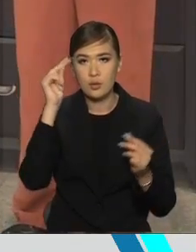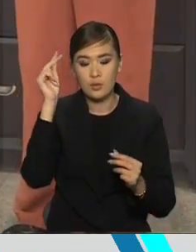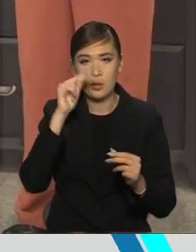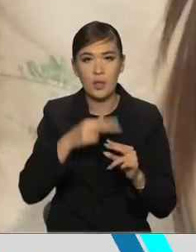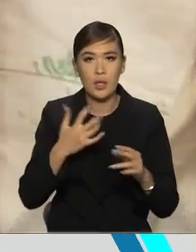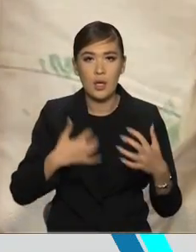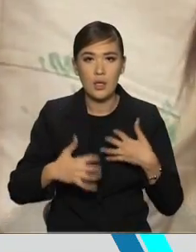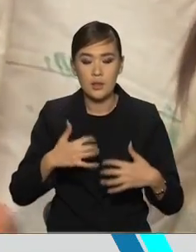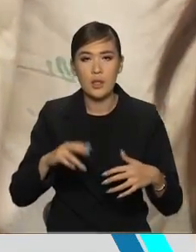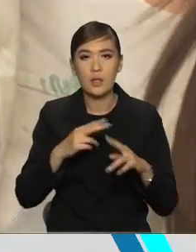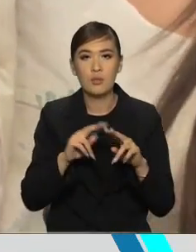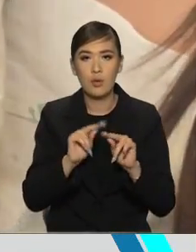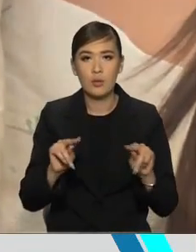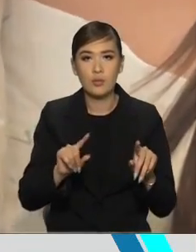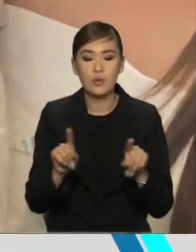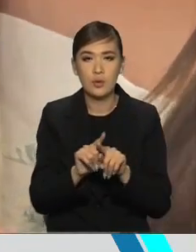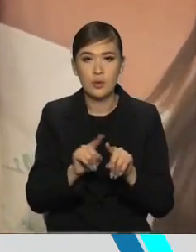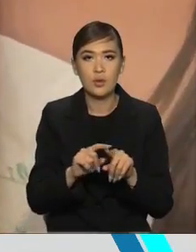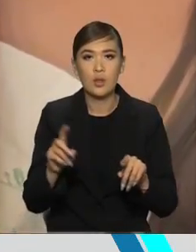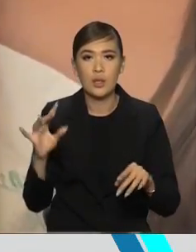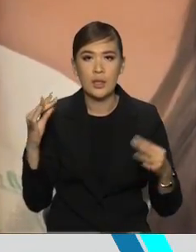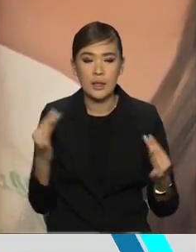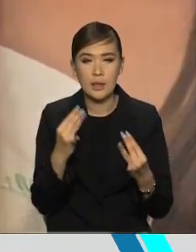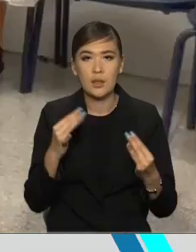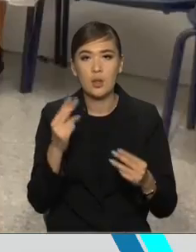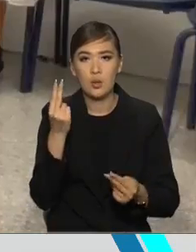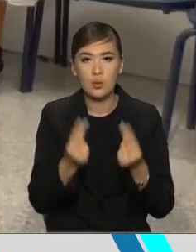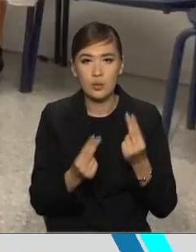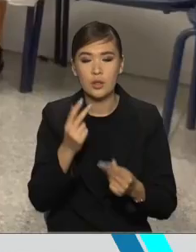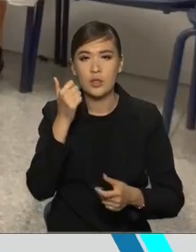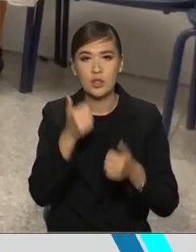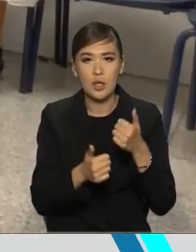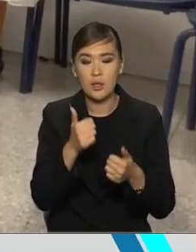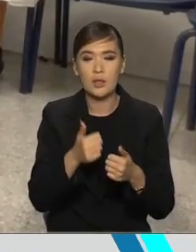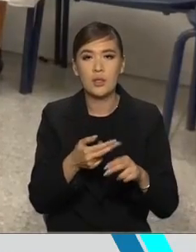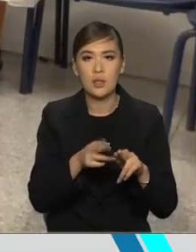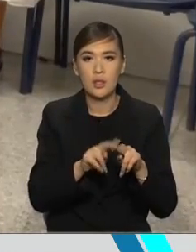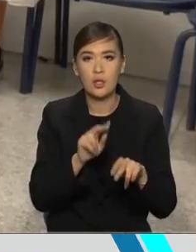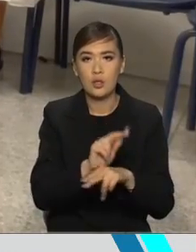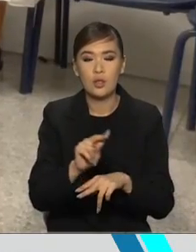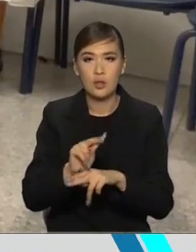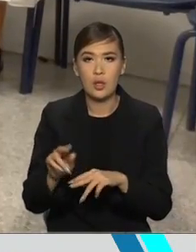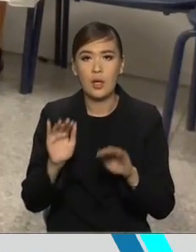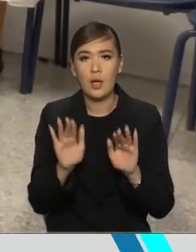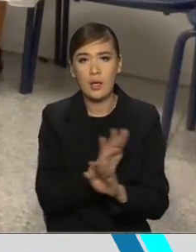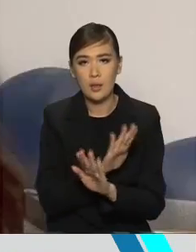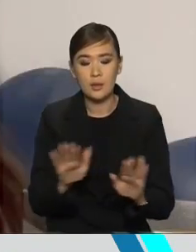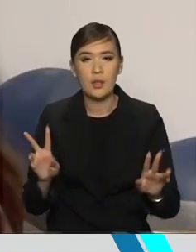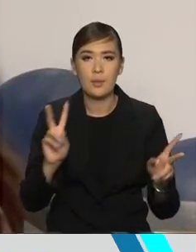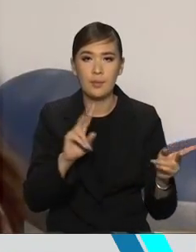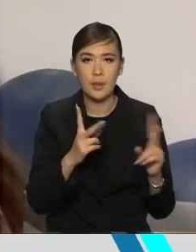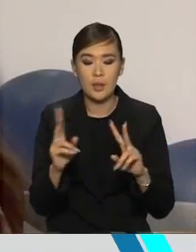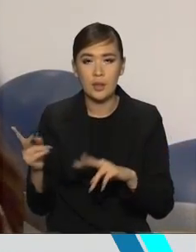асығады. Ұстаздар да балалардың ішін пыстырмай сабақты ойын сауық жарыс түрінде өткізуге тырысады. Балалар би де билейді, ән де айтады, әрине